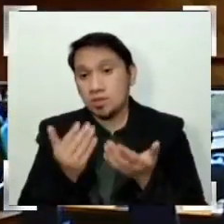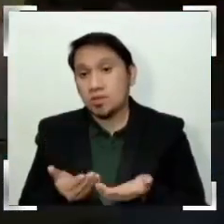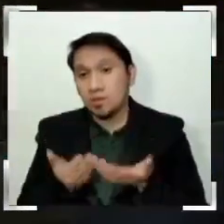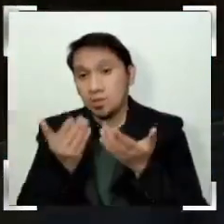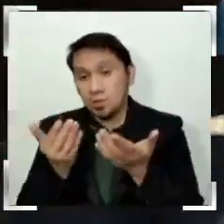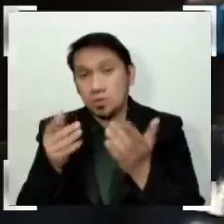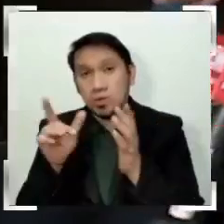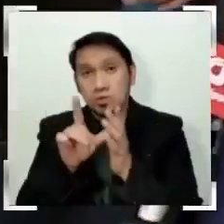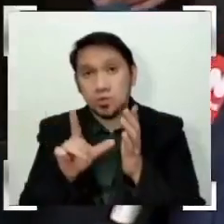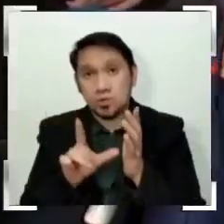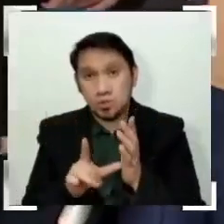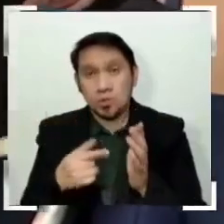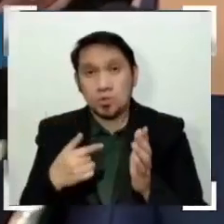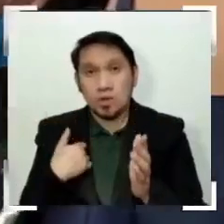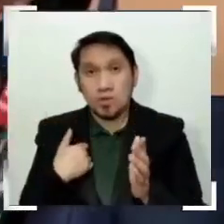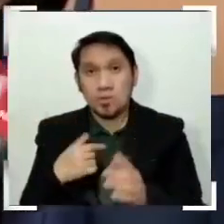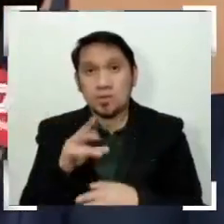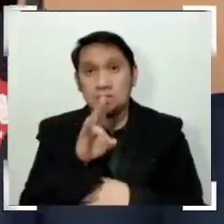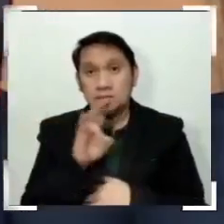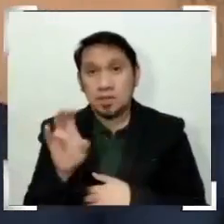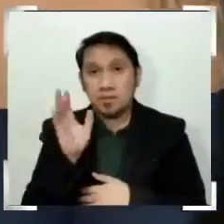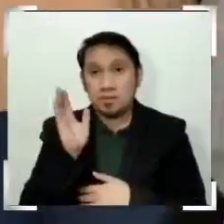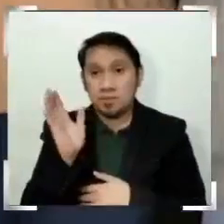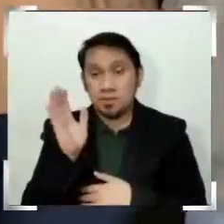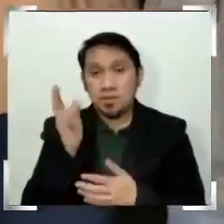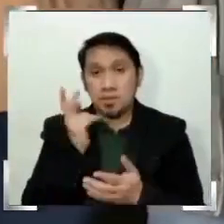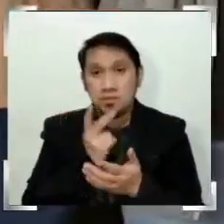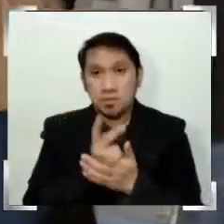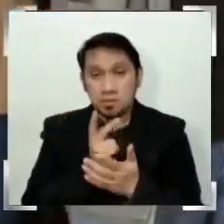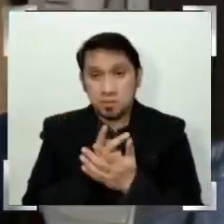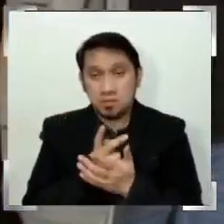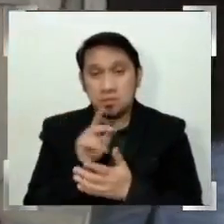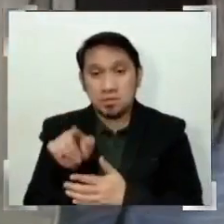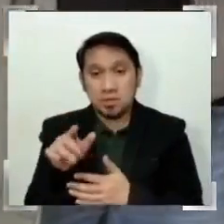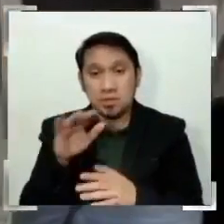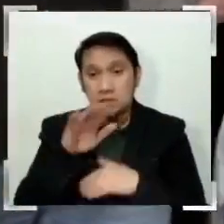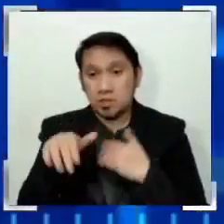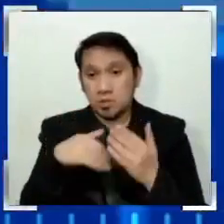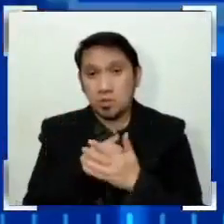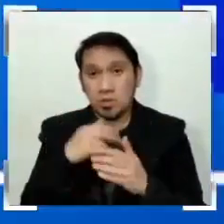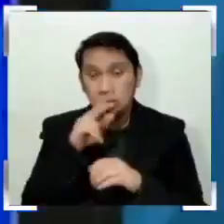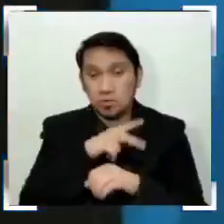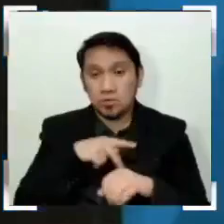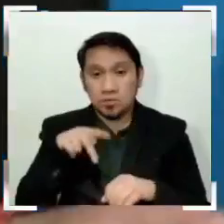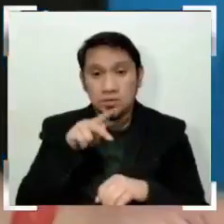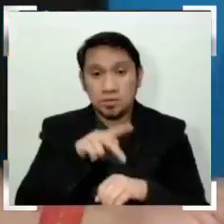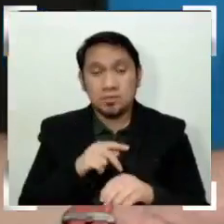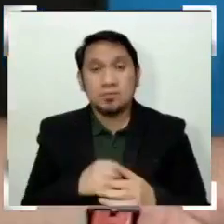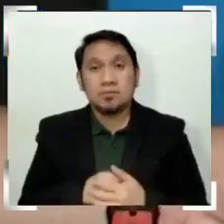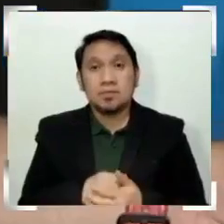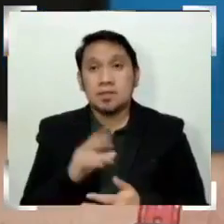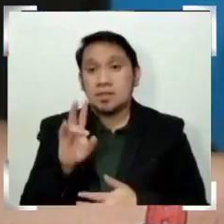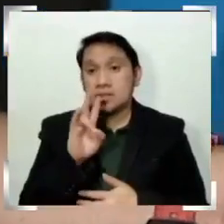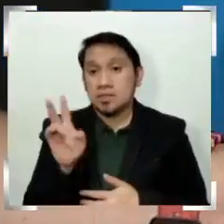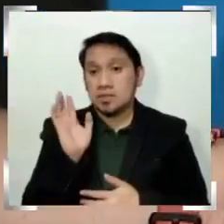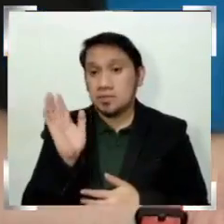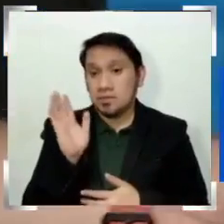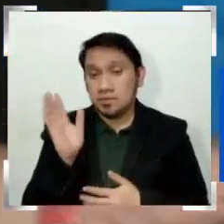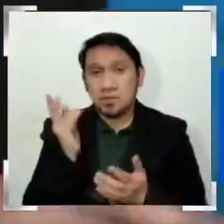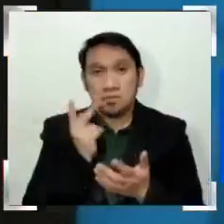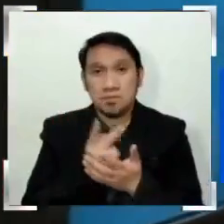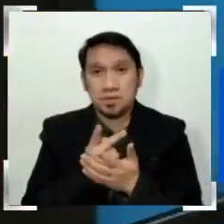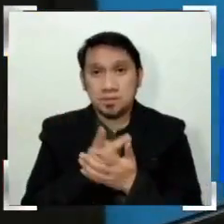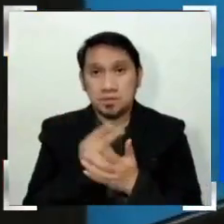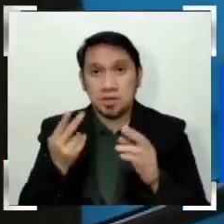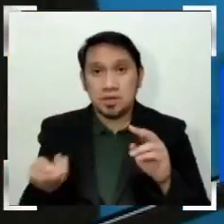magtatakda ng 750 pesos across the board nationwide wage increase. 750 pesos increase kasi